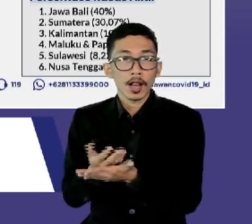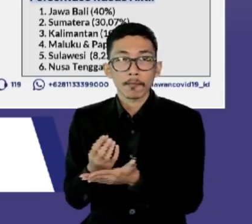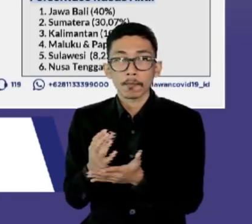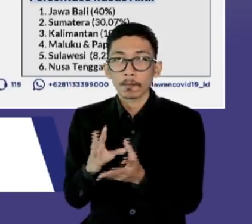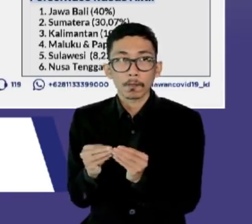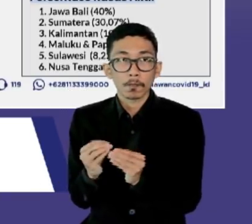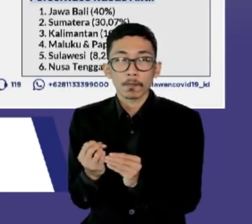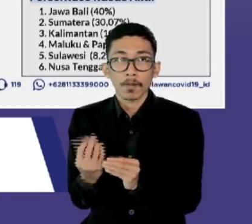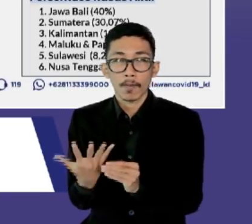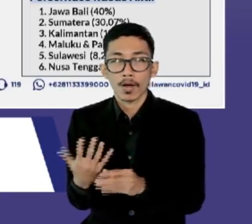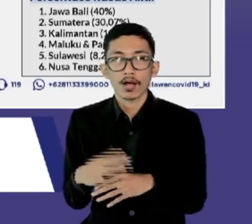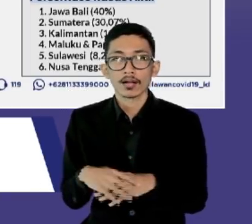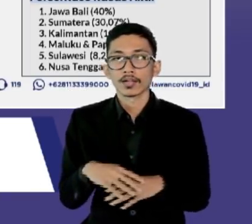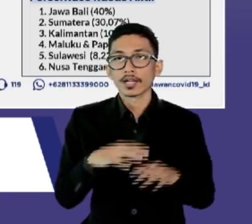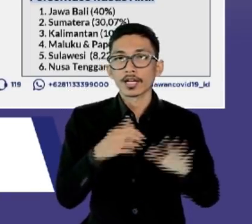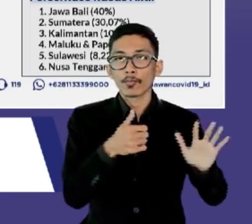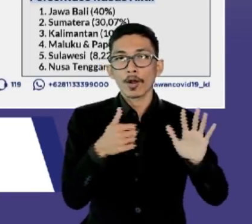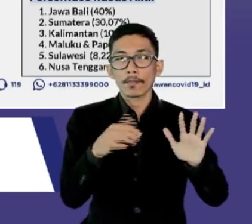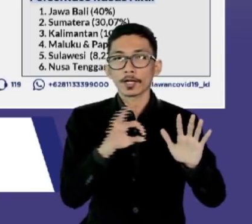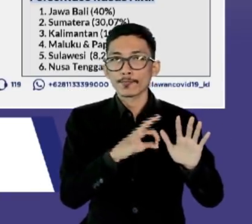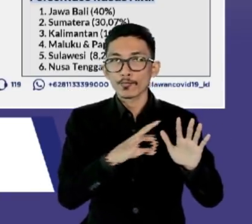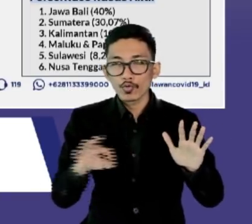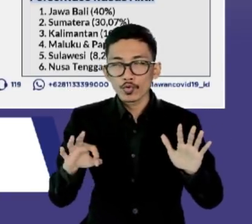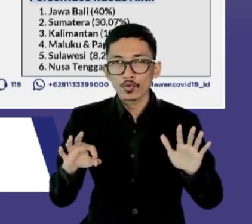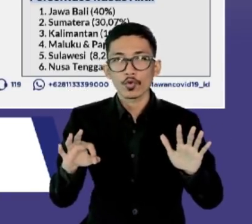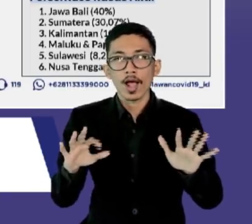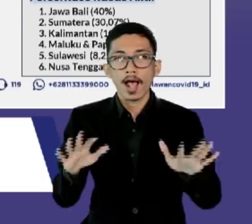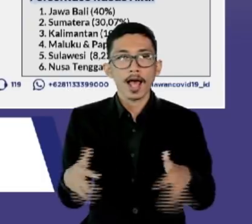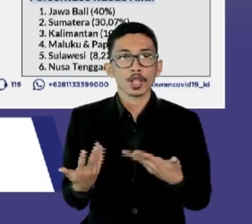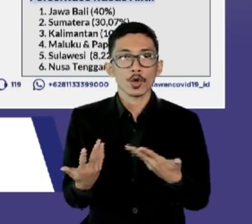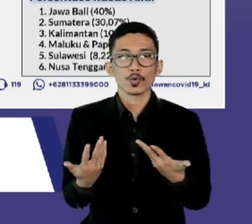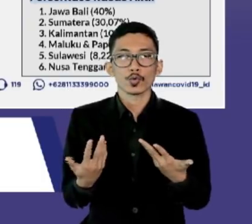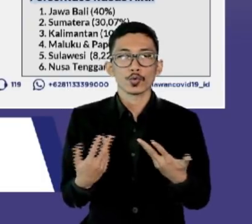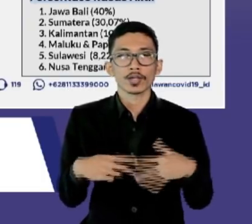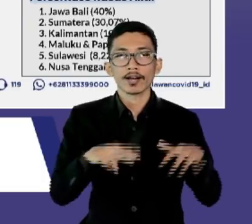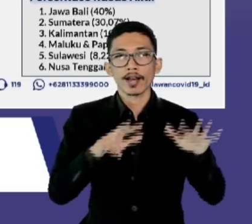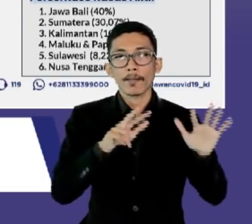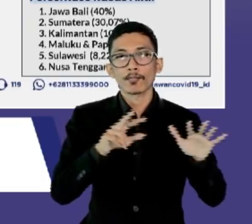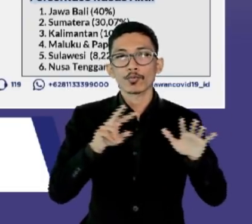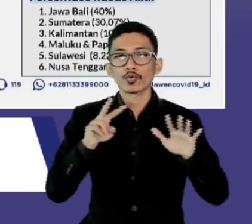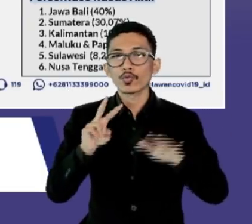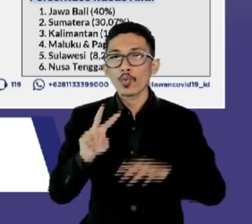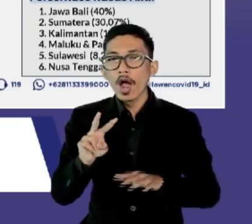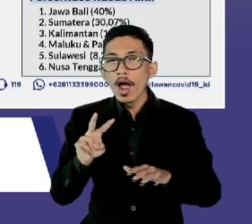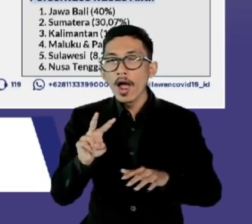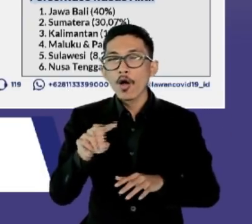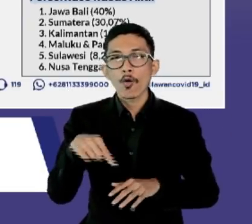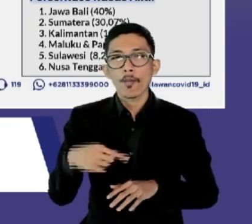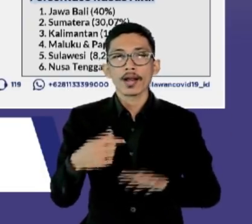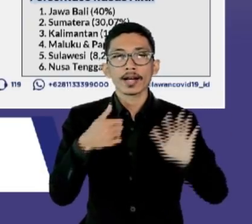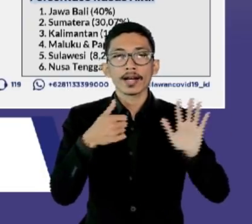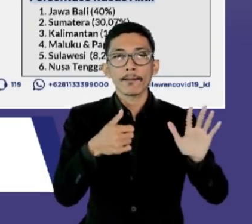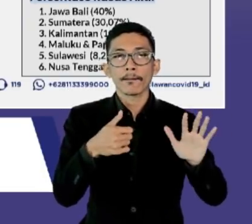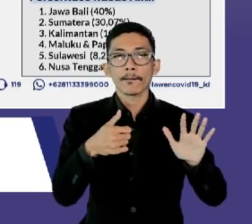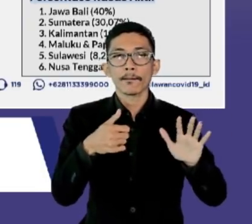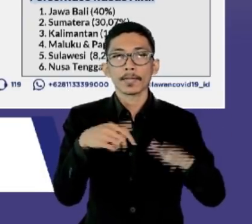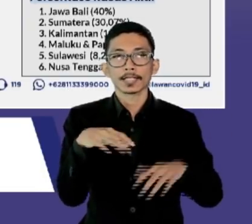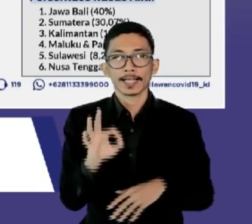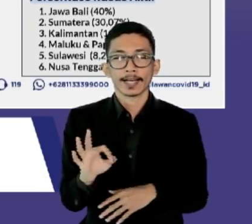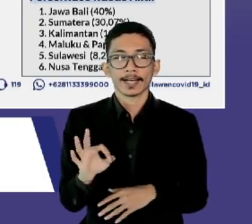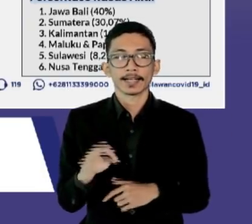66.814 kasus atau 82,04% dari total kasus